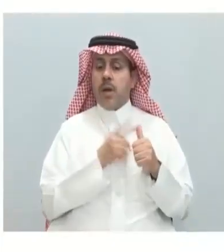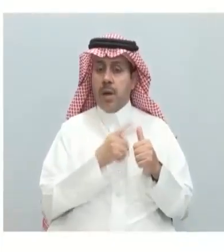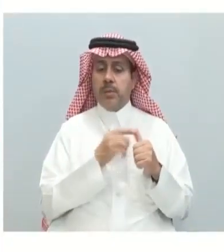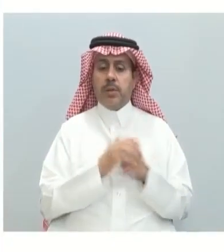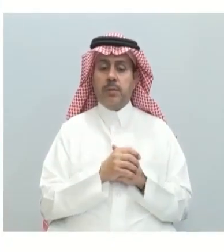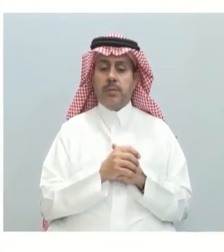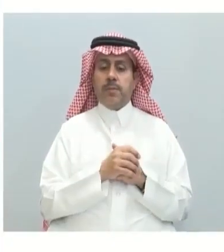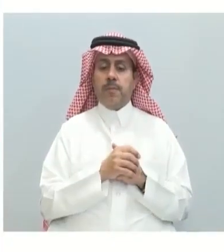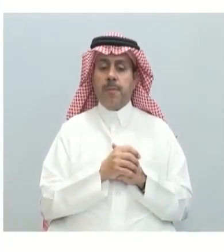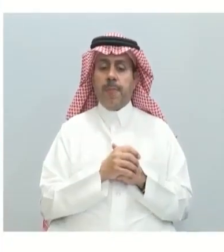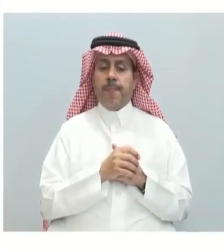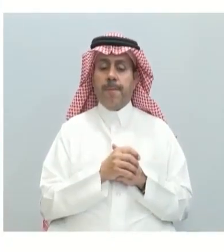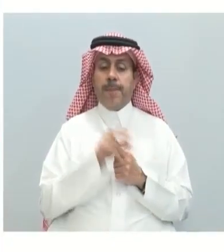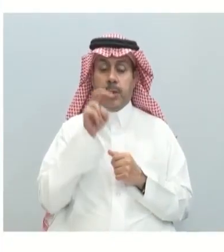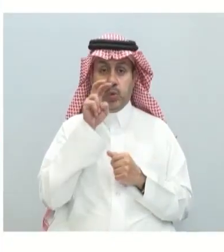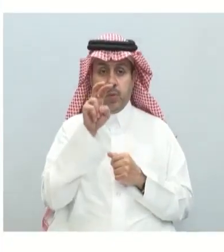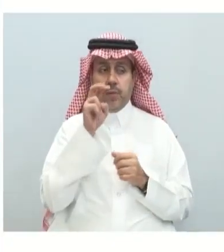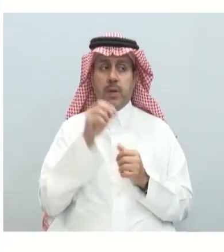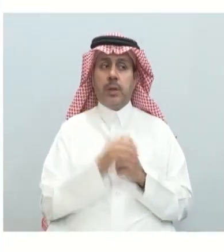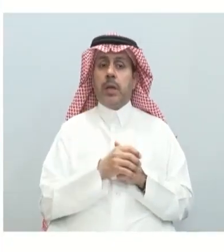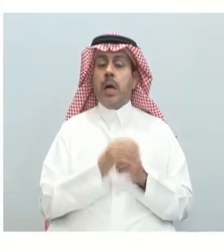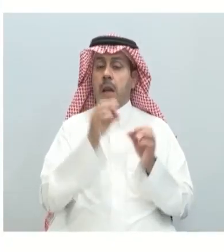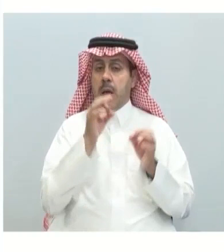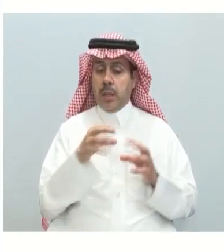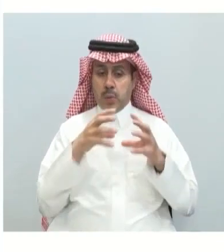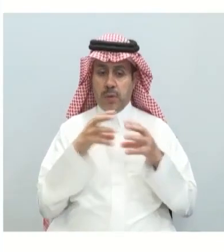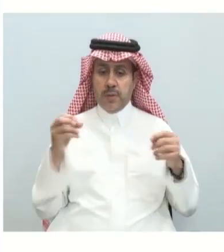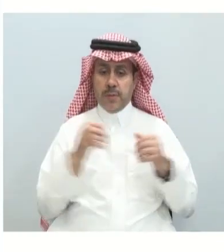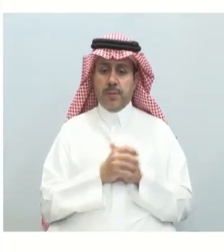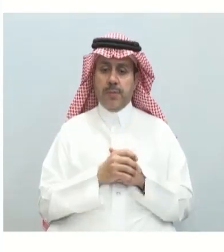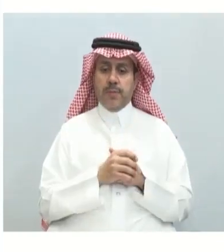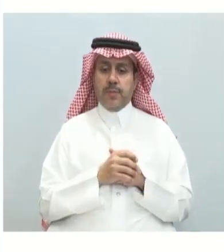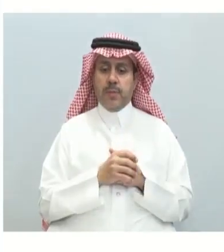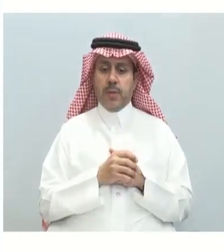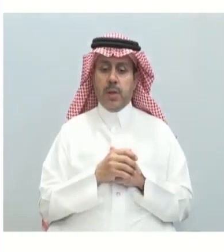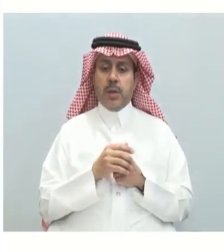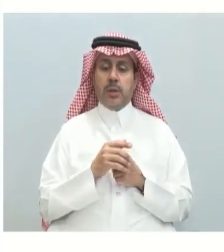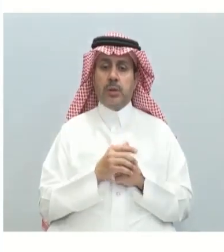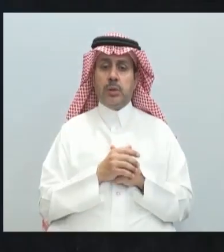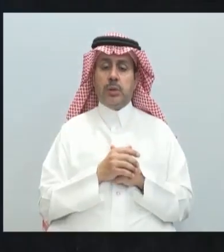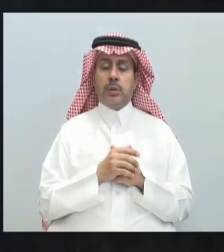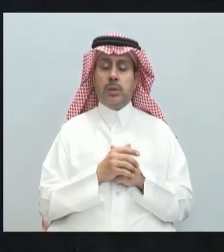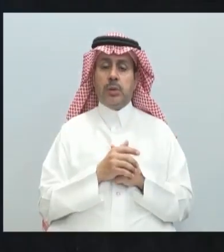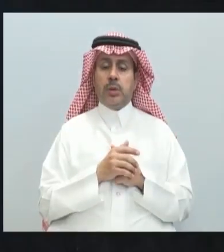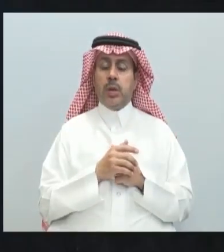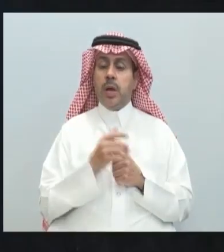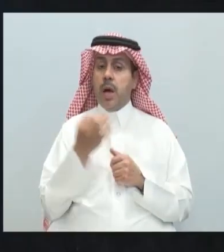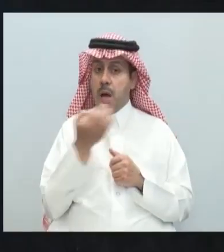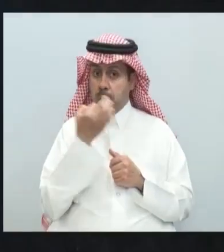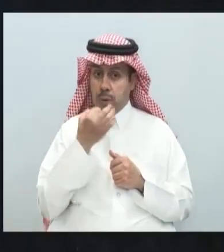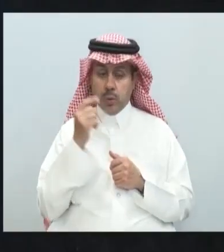صلب موضوعنا والوقوف على هذه الايات الكريمات اتلو على مسامعكم الايات